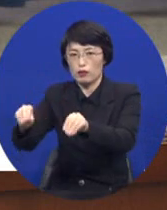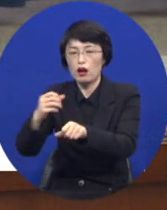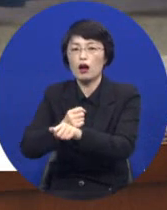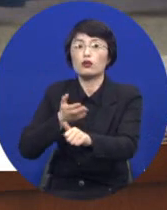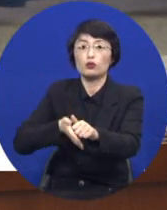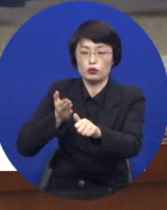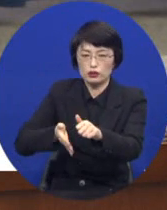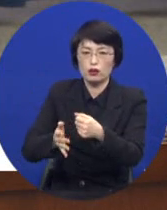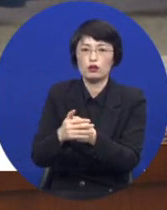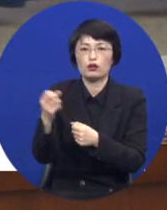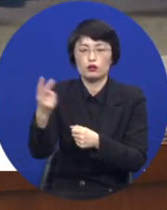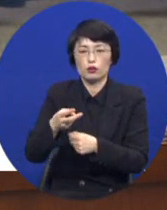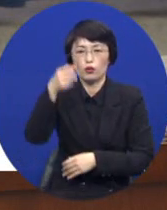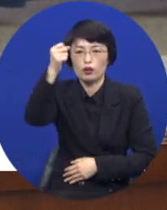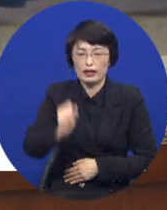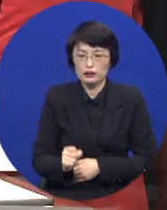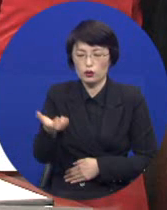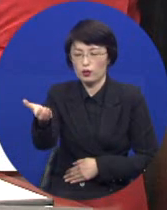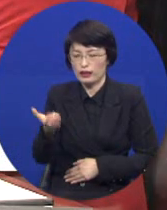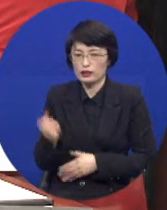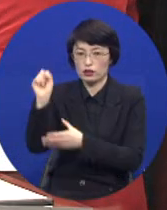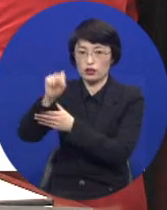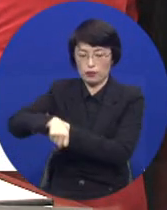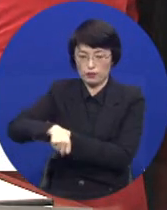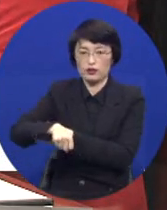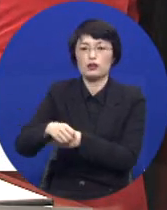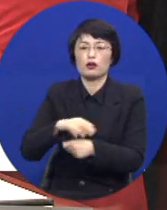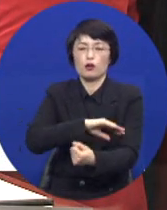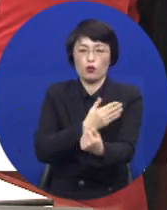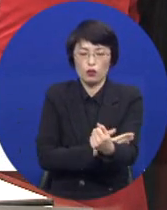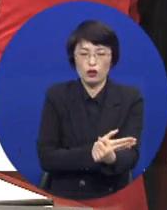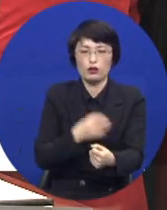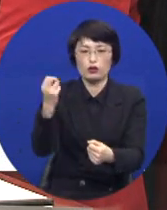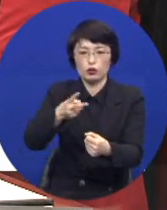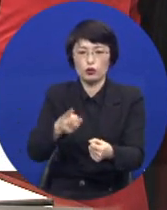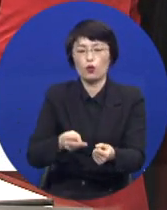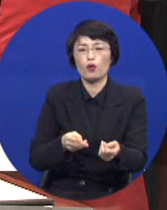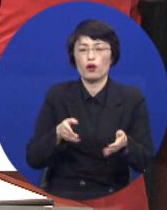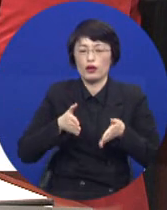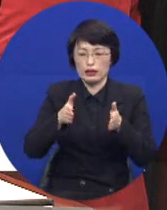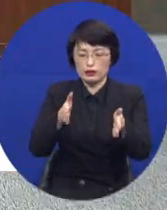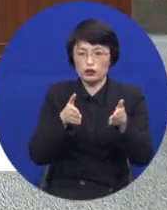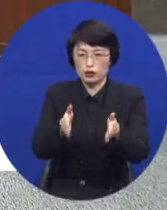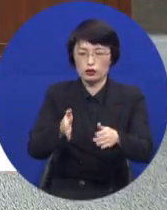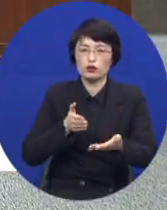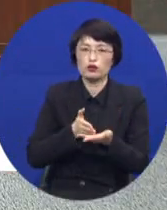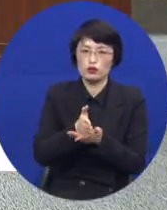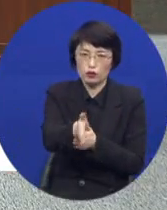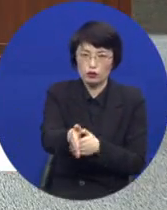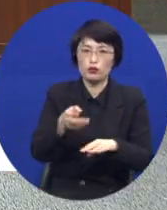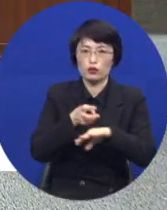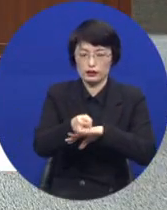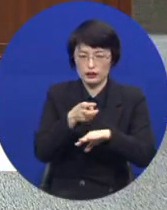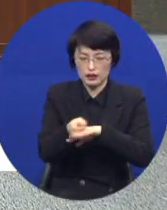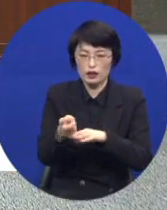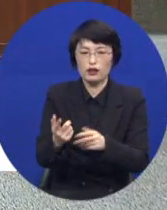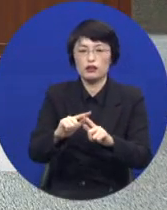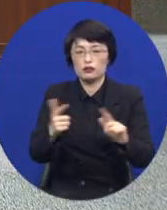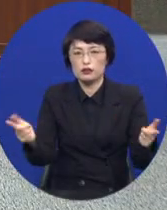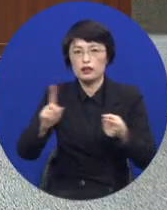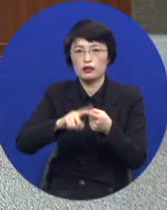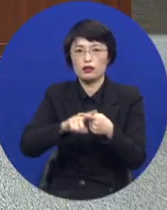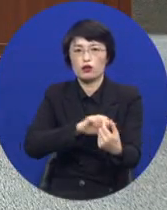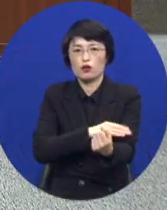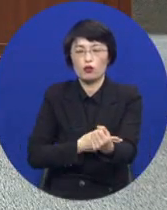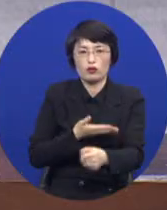인가 전용차로 종류와 통행 차량 운영 권한 이양 되고 감사 위원장을 공모해 독립성을